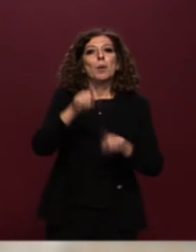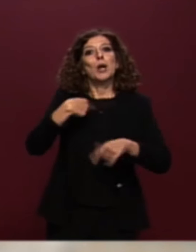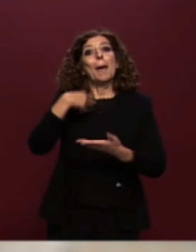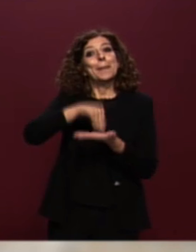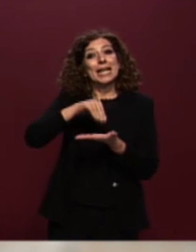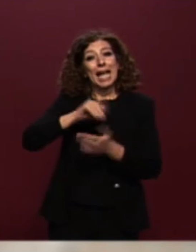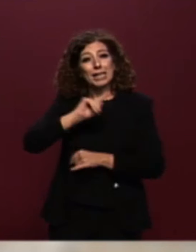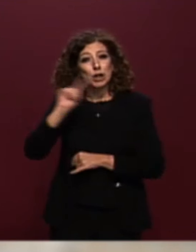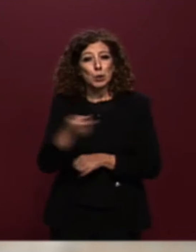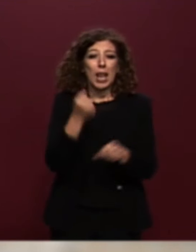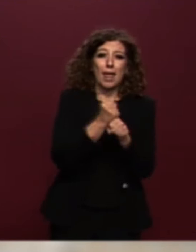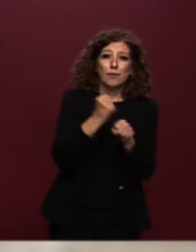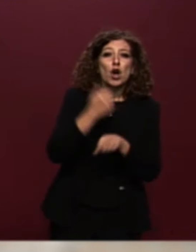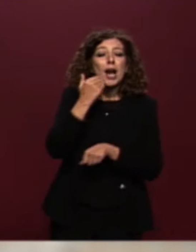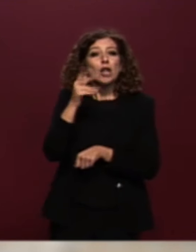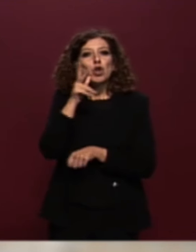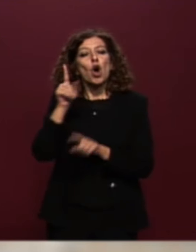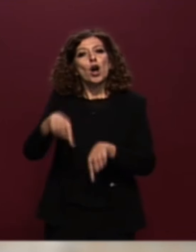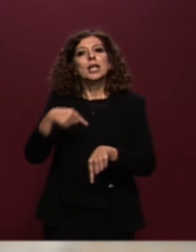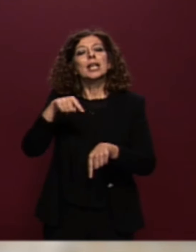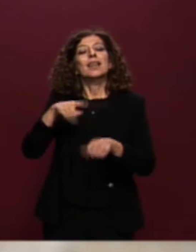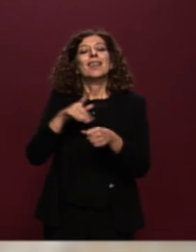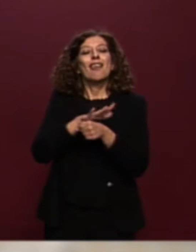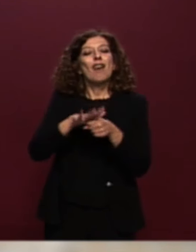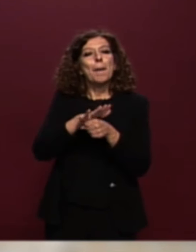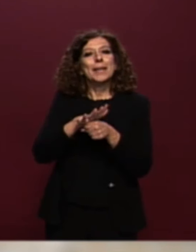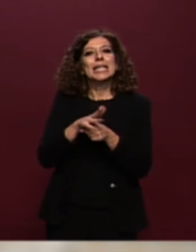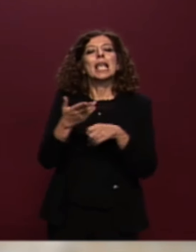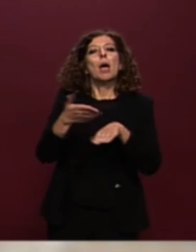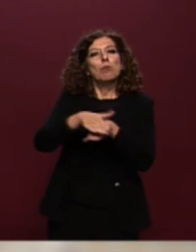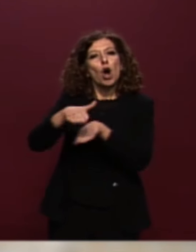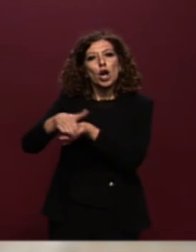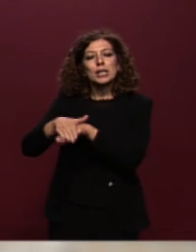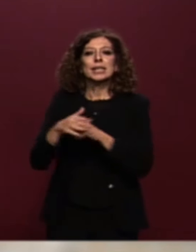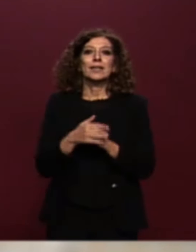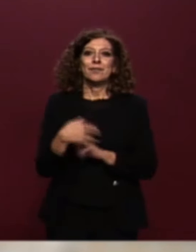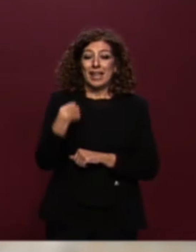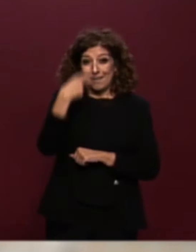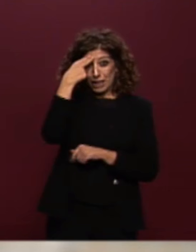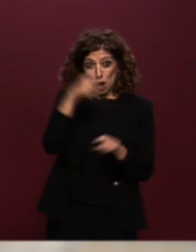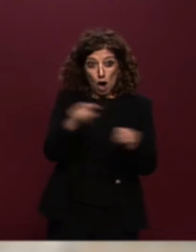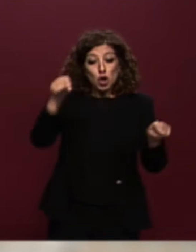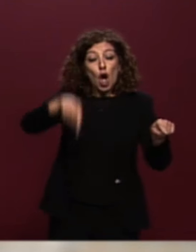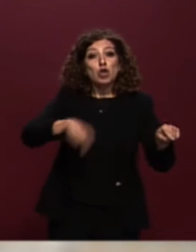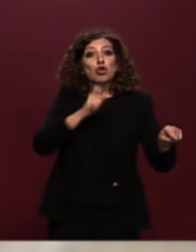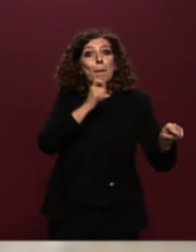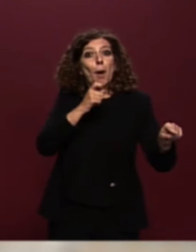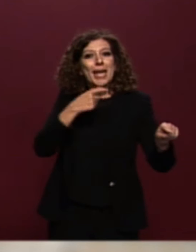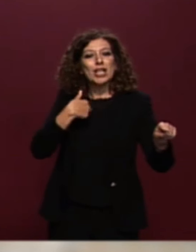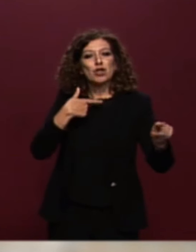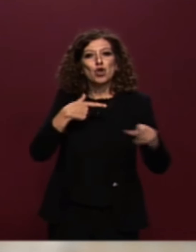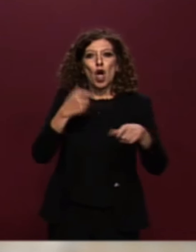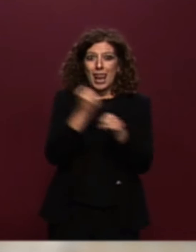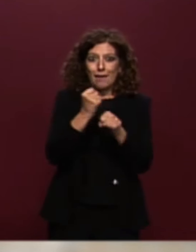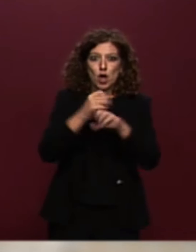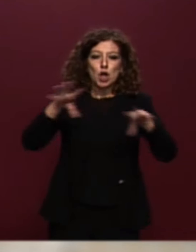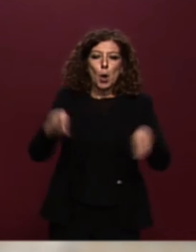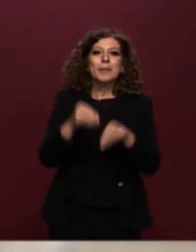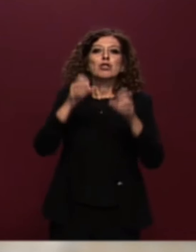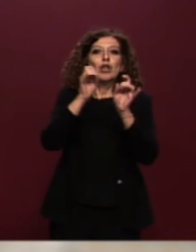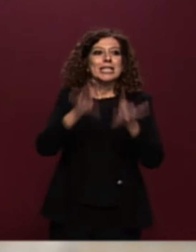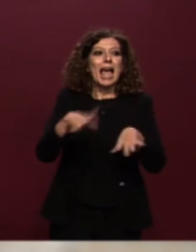loro ci confronteremo ancora questo pomeriggio, vi ricordo che alle 14 riprendono i lavori nella Sala della Lupa. Ci sarà